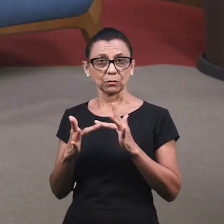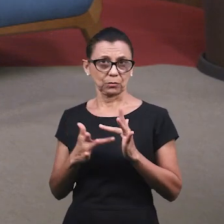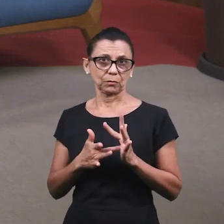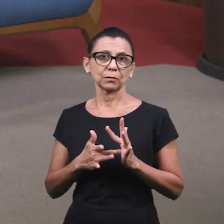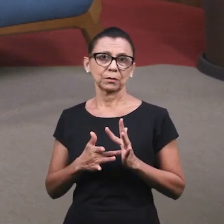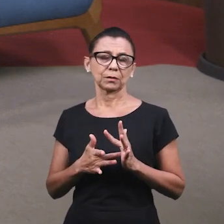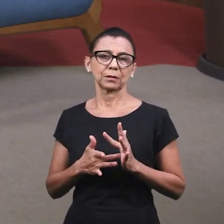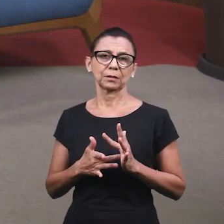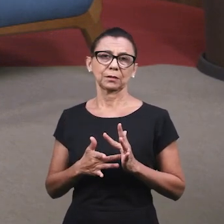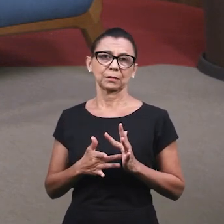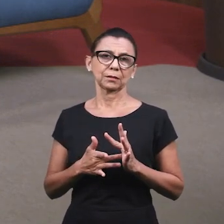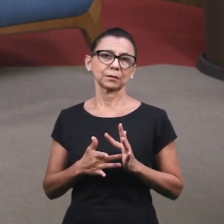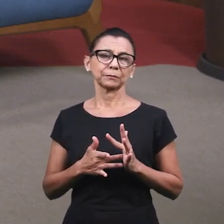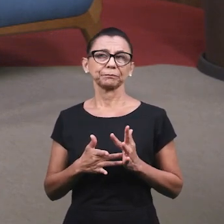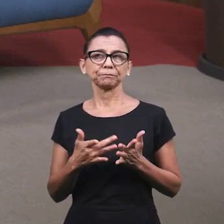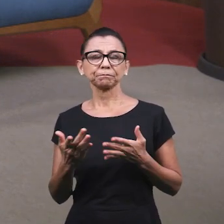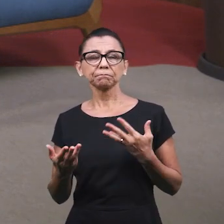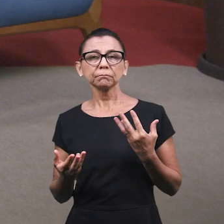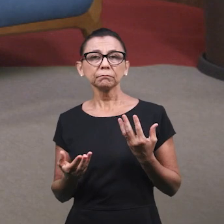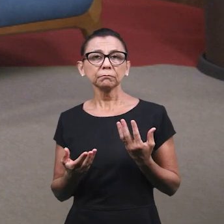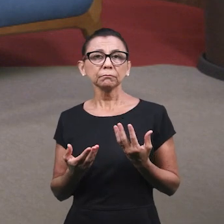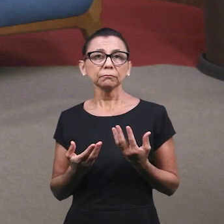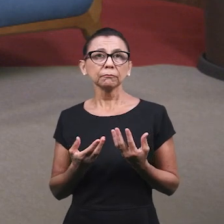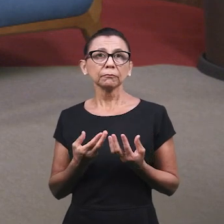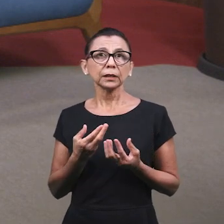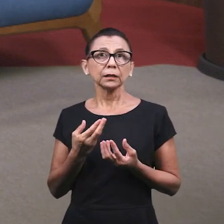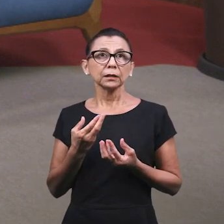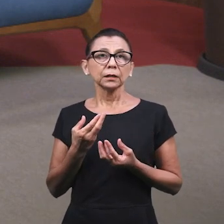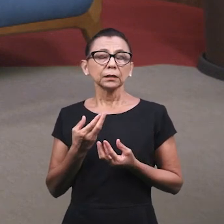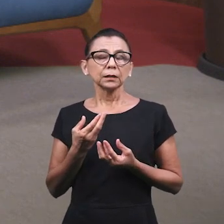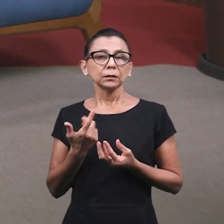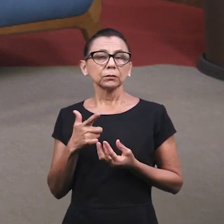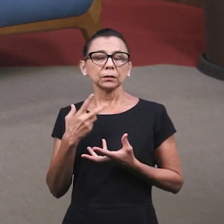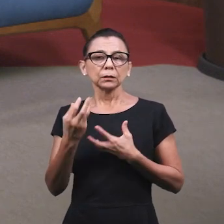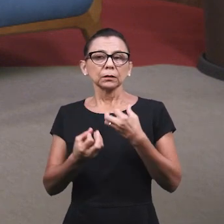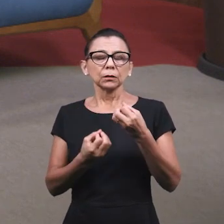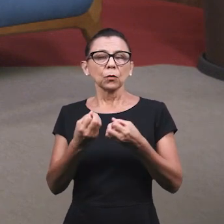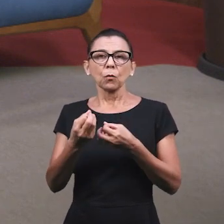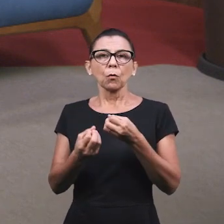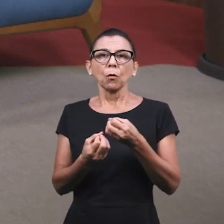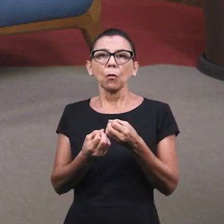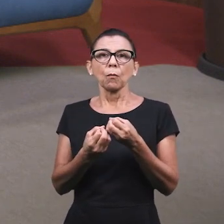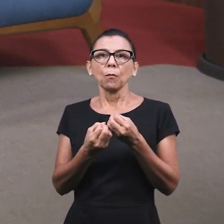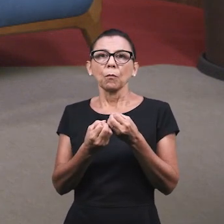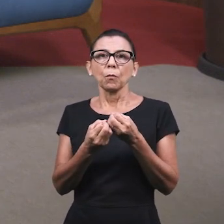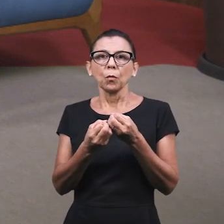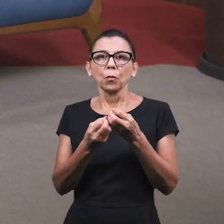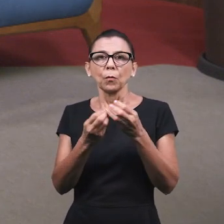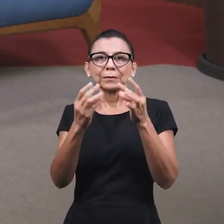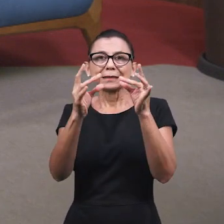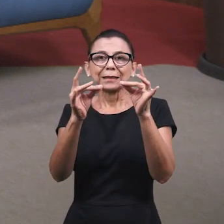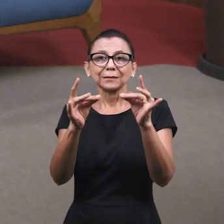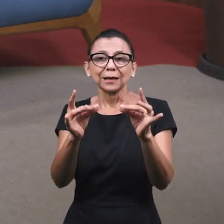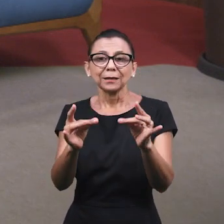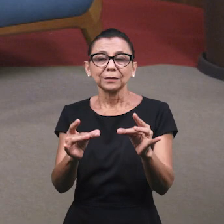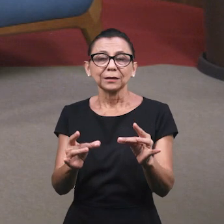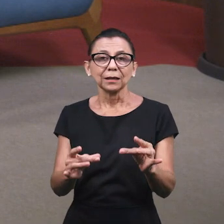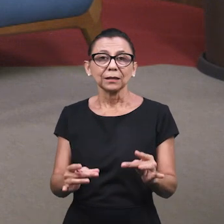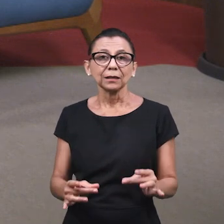cela. Pourquoi? Parce que quand on parle de Jésus, en vérité, nous n'avons même pas